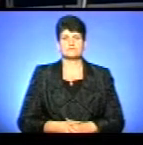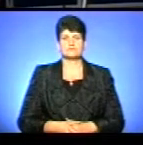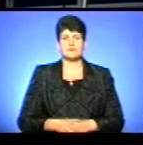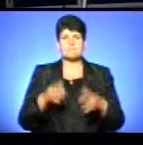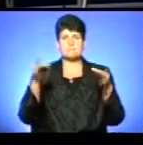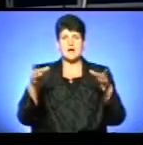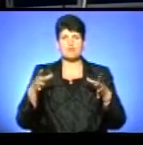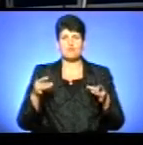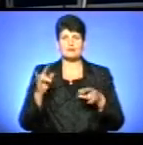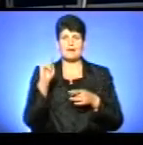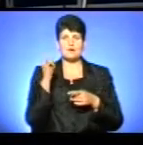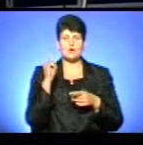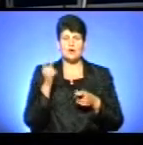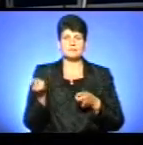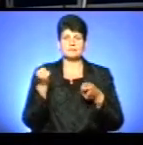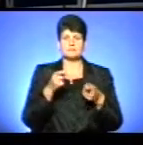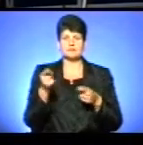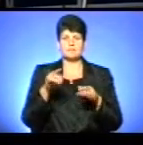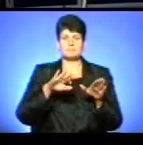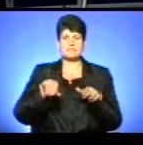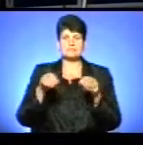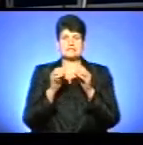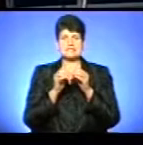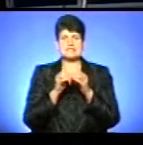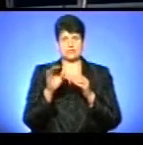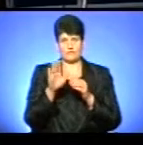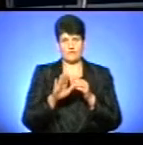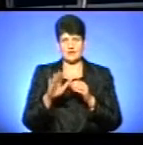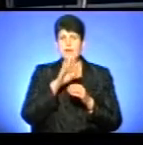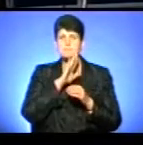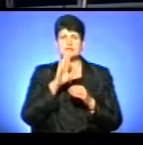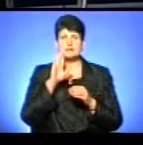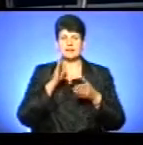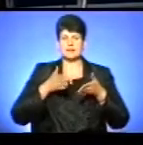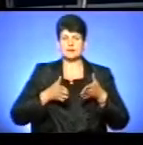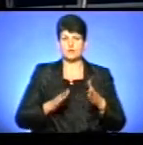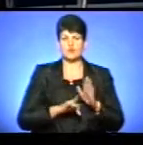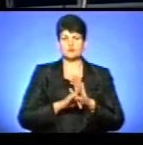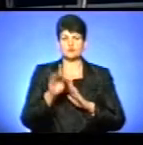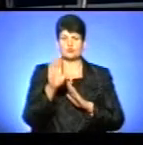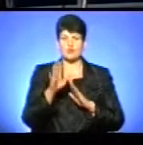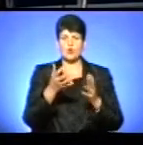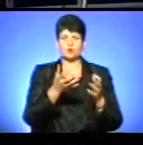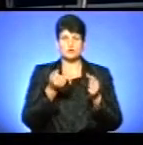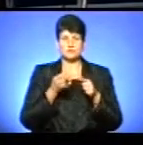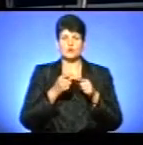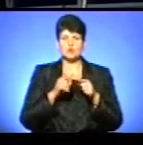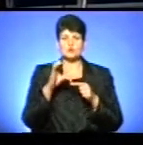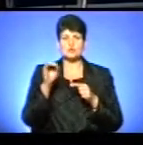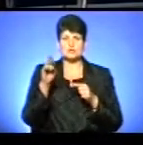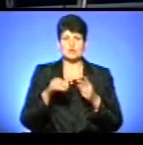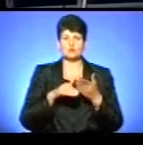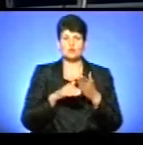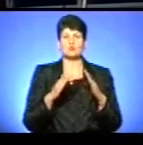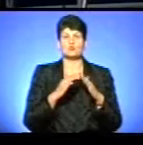Пакунки малюка завезуть на Тернопільщину після 10 вересня. Матері, які народили на початку вересня, отримують цю соціальну допомогу